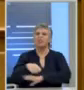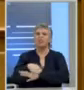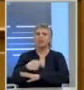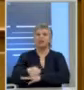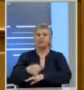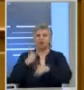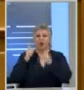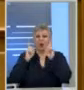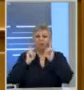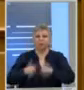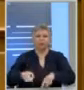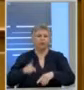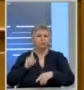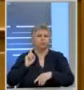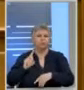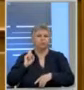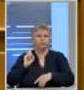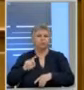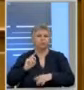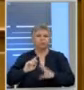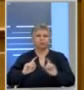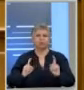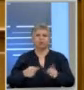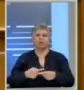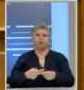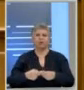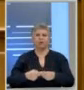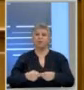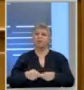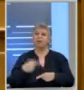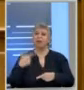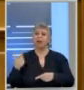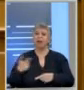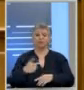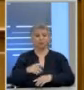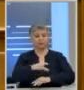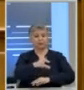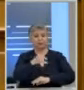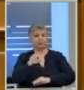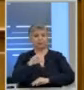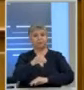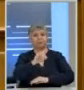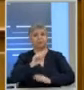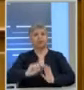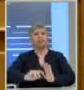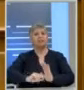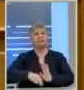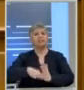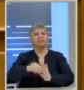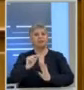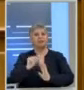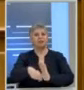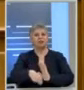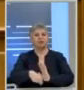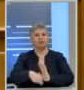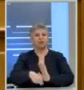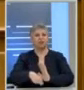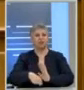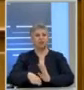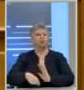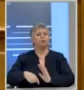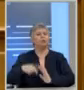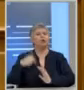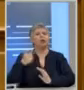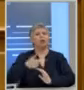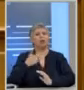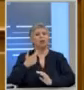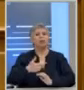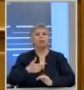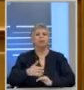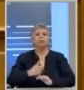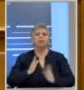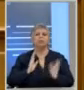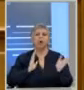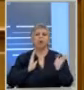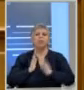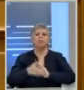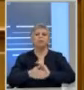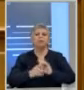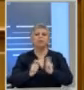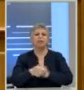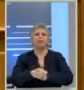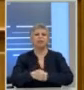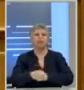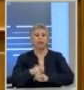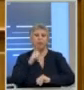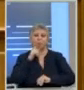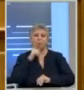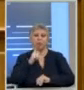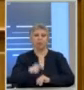δικαστηρίων. Διορίζετε συμβασιούχους στο δημόσιο, τους μονιμοποιείτε αυθαίρετα, μέχρι